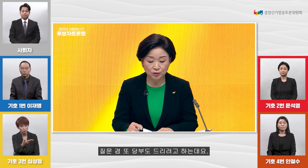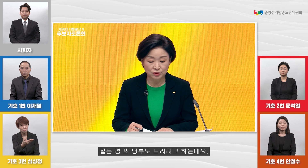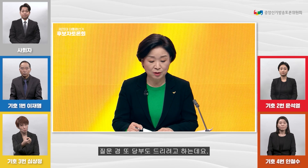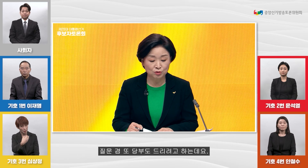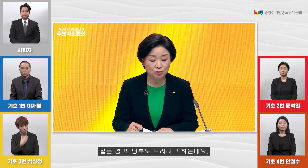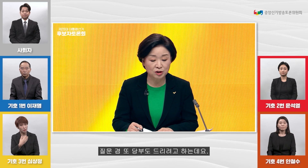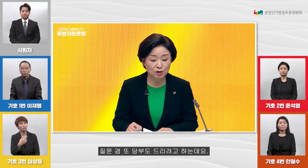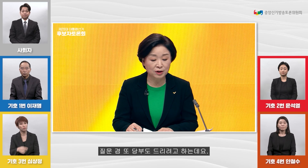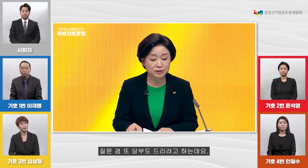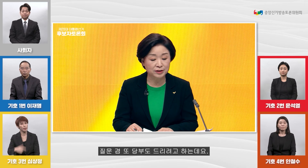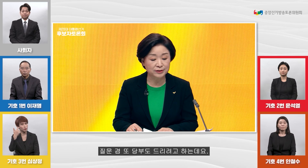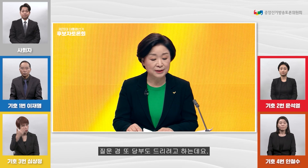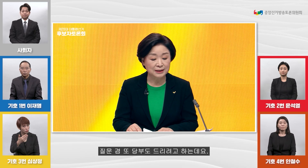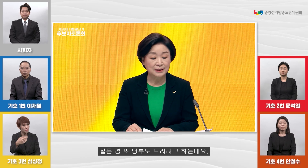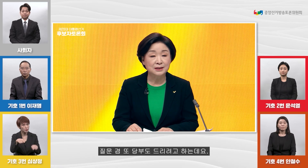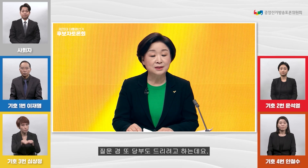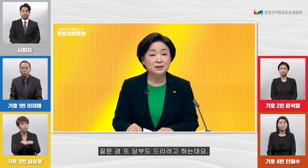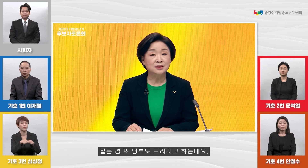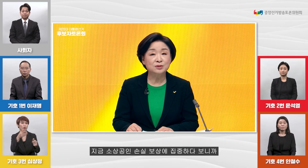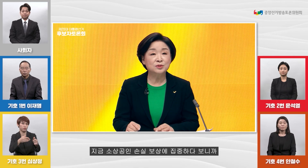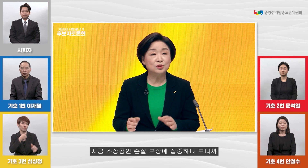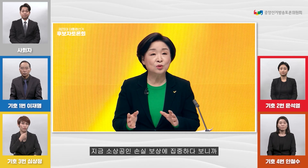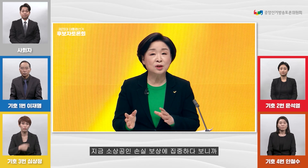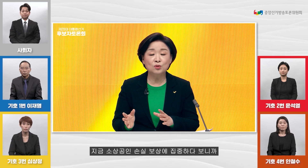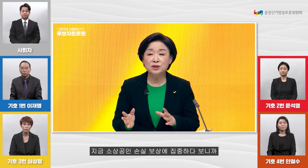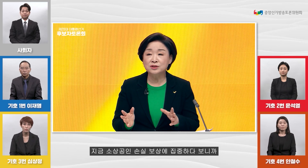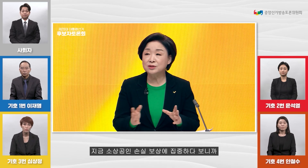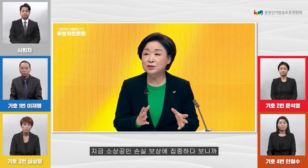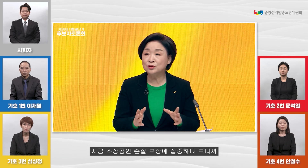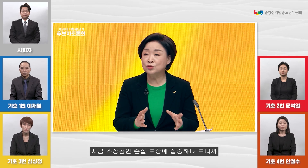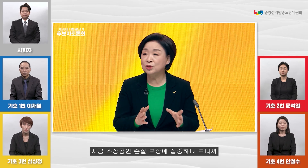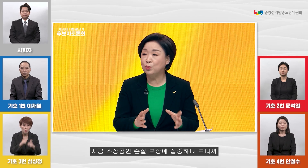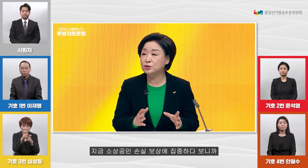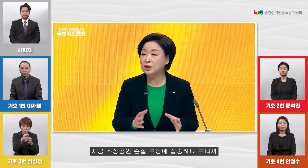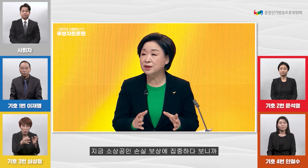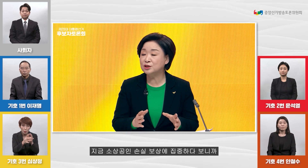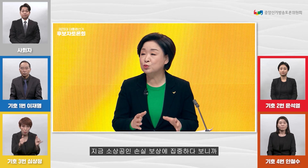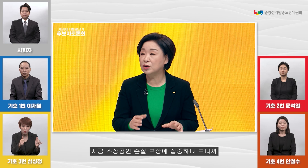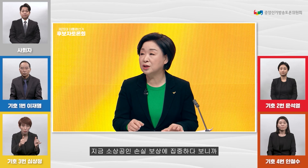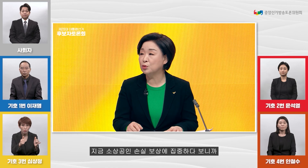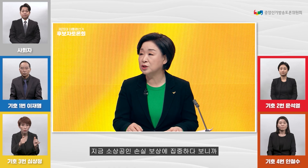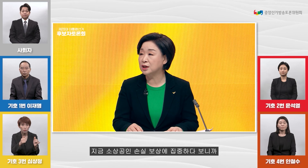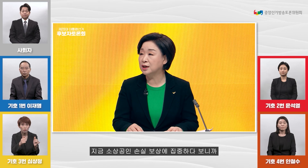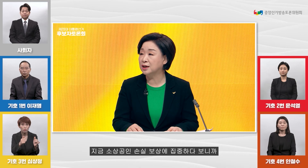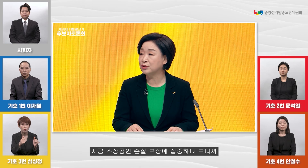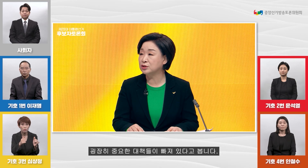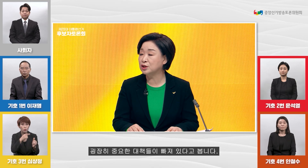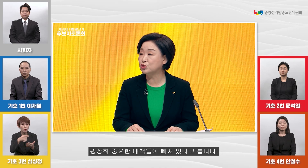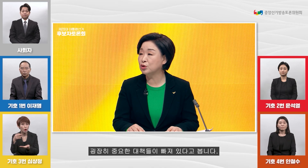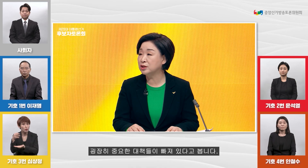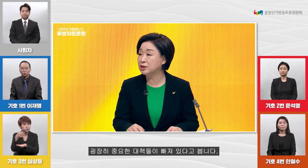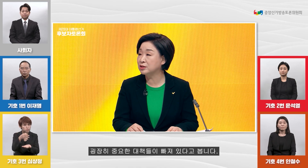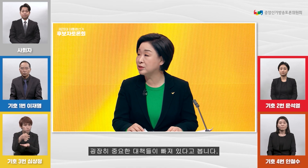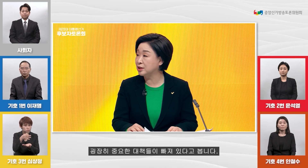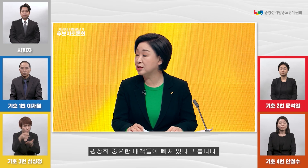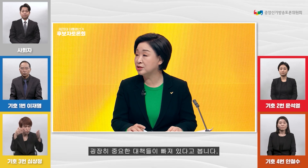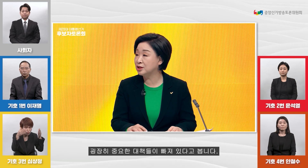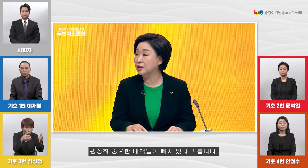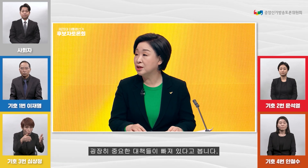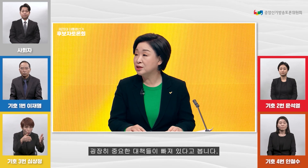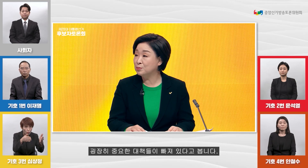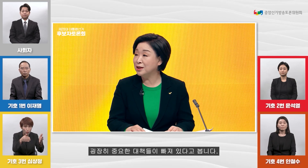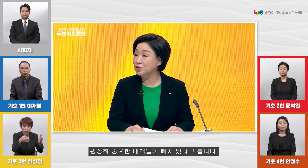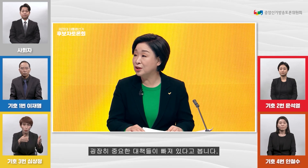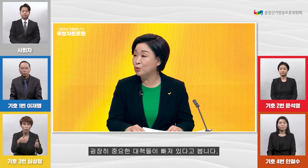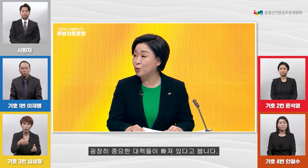또 당부도 드리려고 하는데요. 지금 이제 소상공인 손실 보상에 집중하다 보니까 굉장히 중요한 그